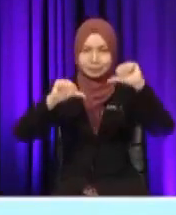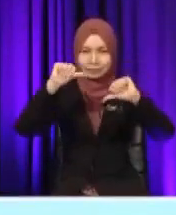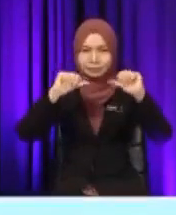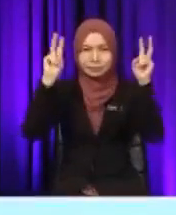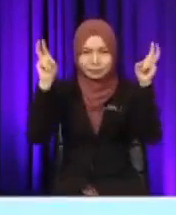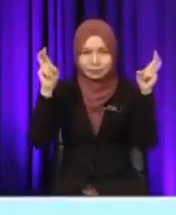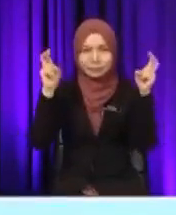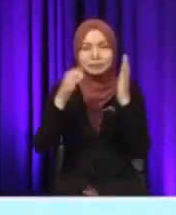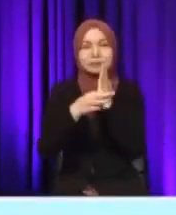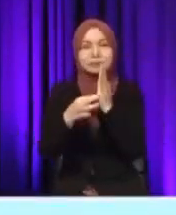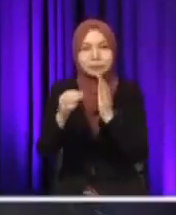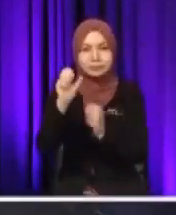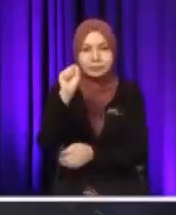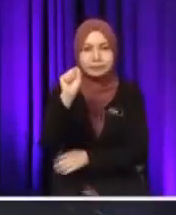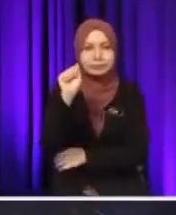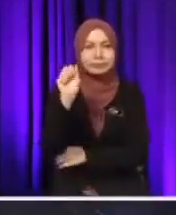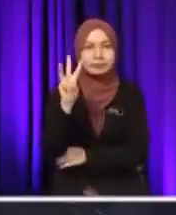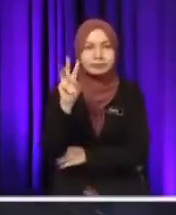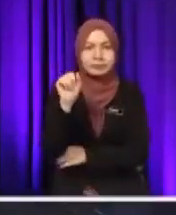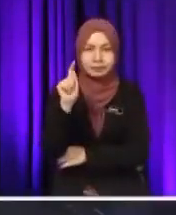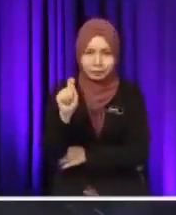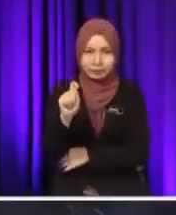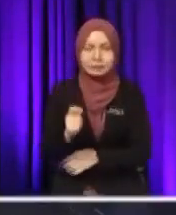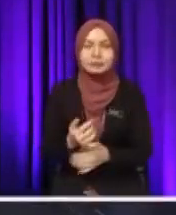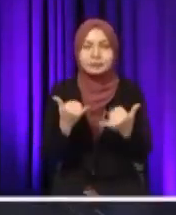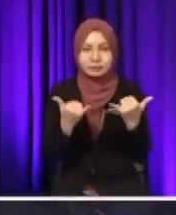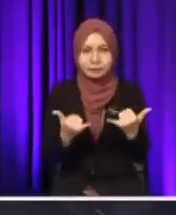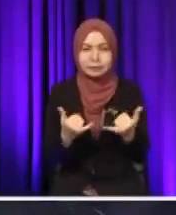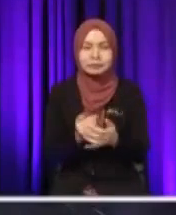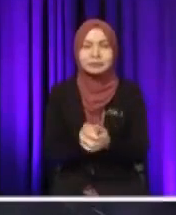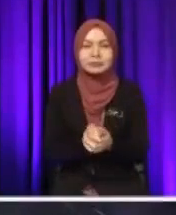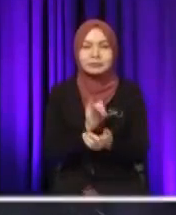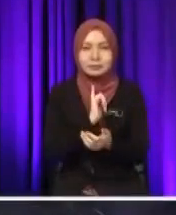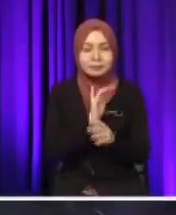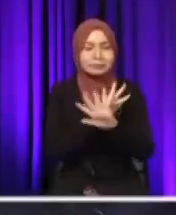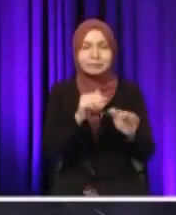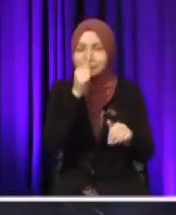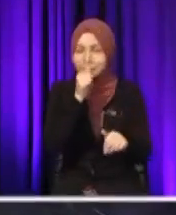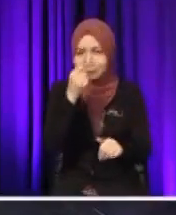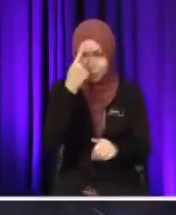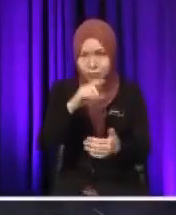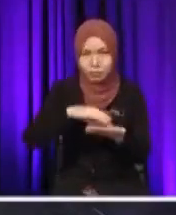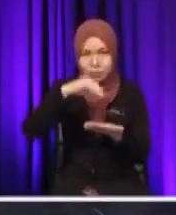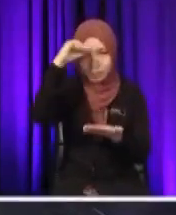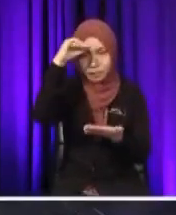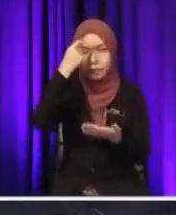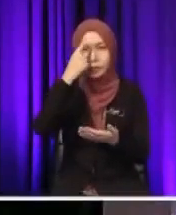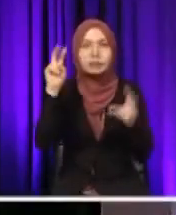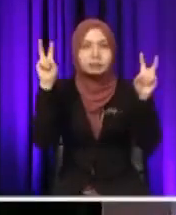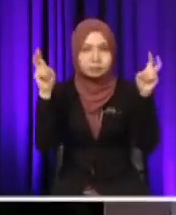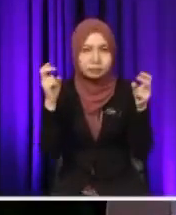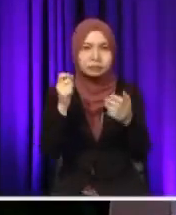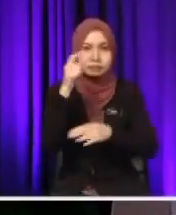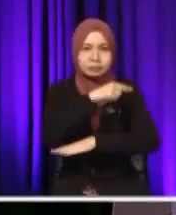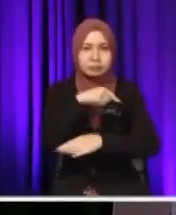Cikgu Roslan. Baiklah cikgu. Terima kasih. Chris pun dah tak sabar nak belajar hari ini. Untuk segmen seterusnya, apakah fokus kita cikgu? Okey, fokus kita adalah